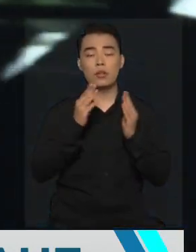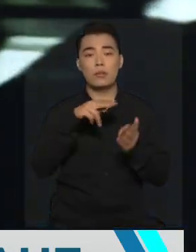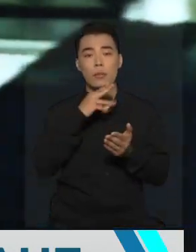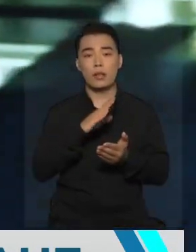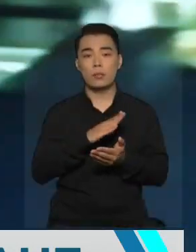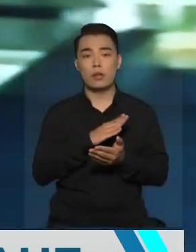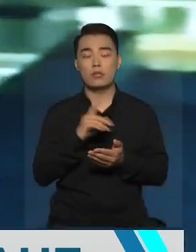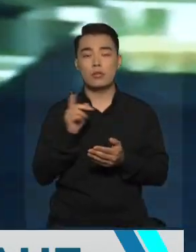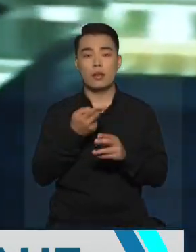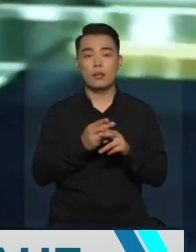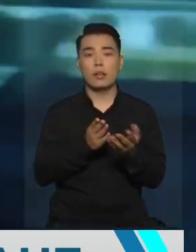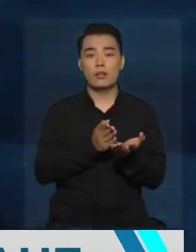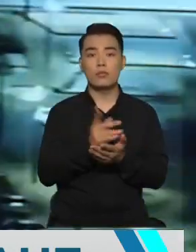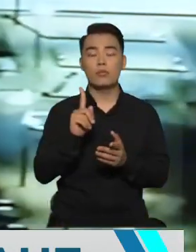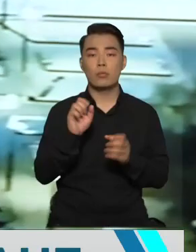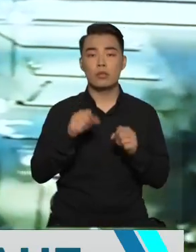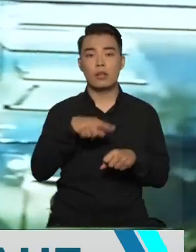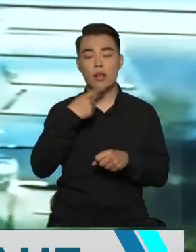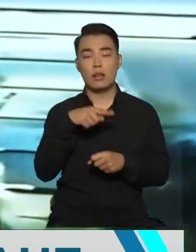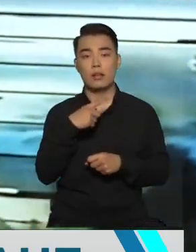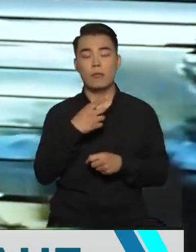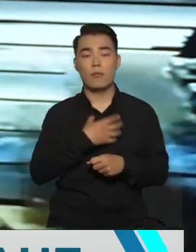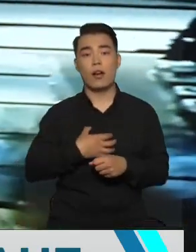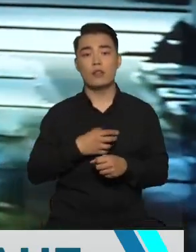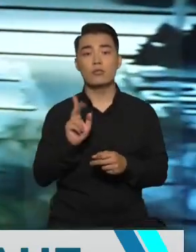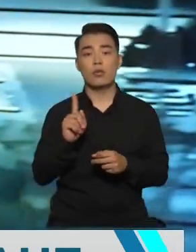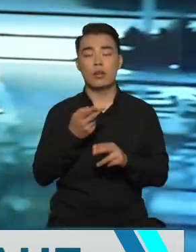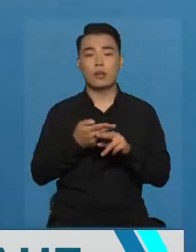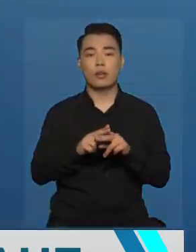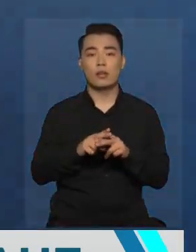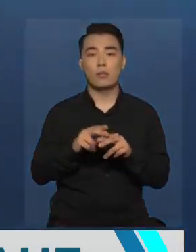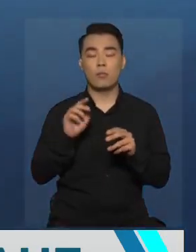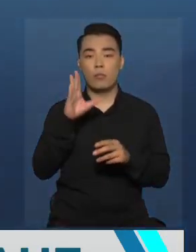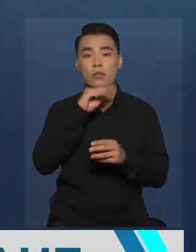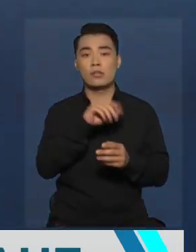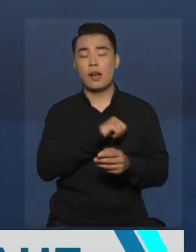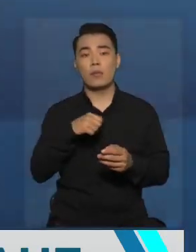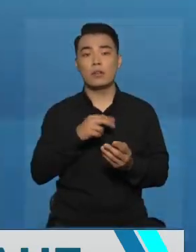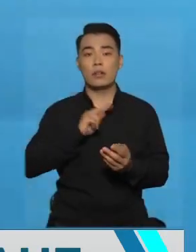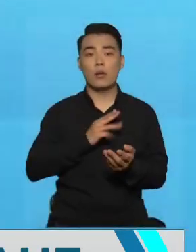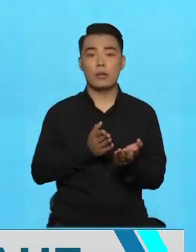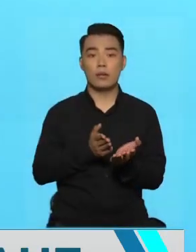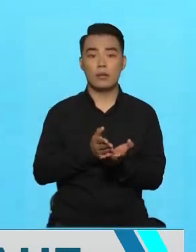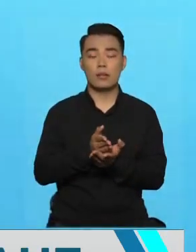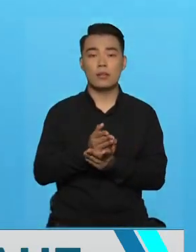Что на этот счет можешь сказать? Ну, очень важный момент, безусловно, мы видим обострение сегодня геополитической ситуации. Да. Я думаю,